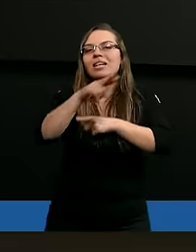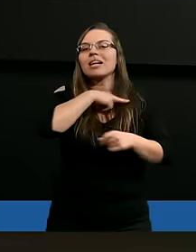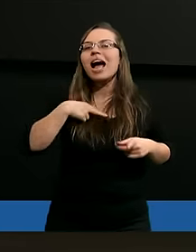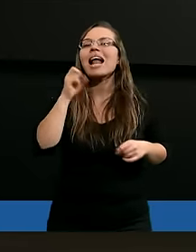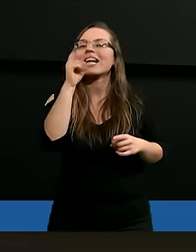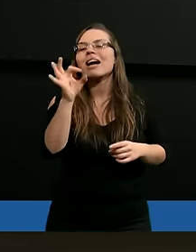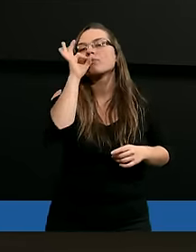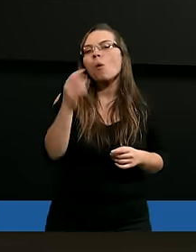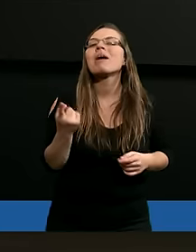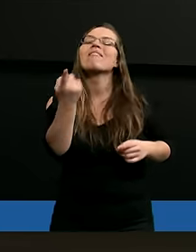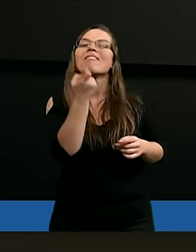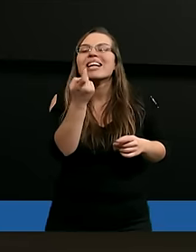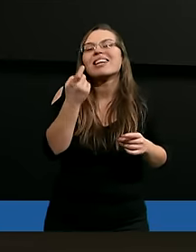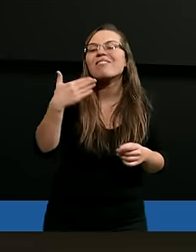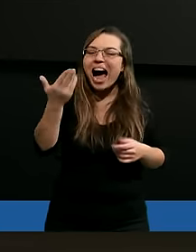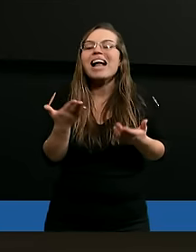takim dobrym wyzwaniem.